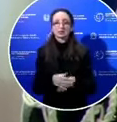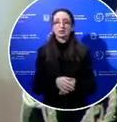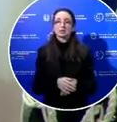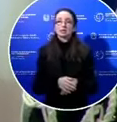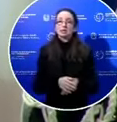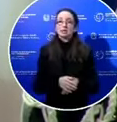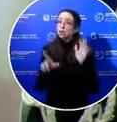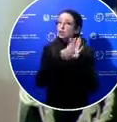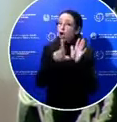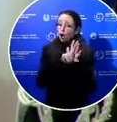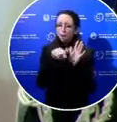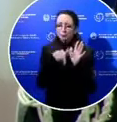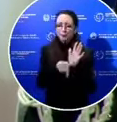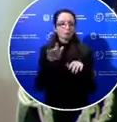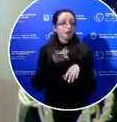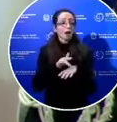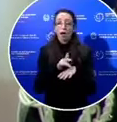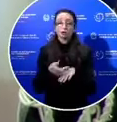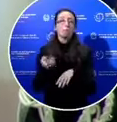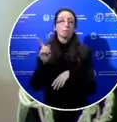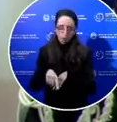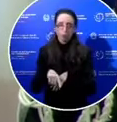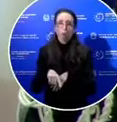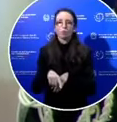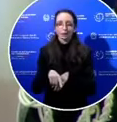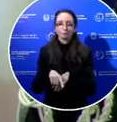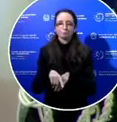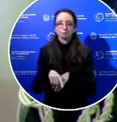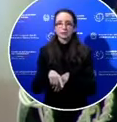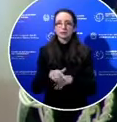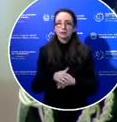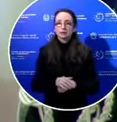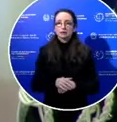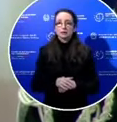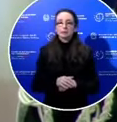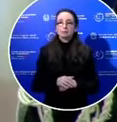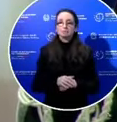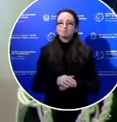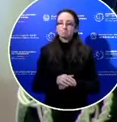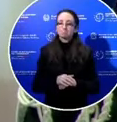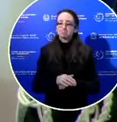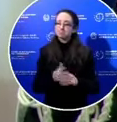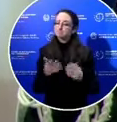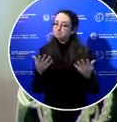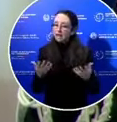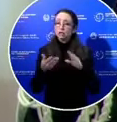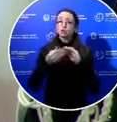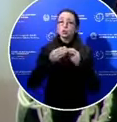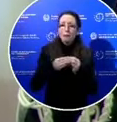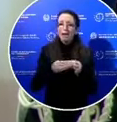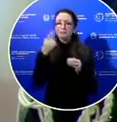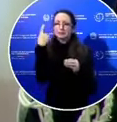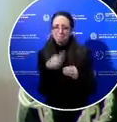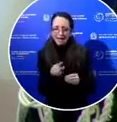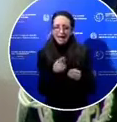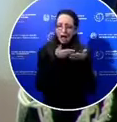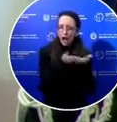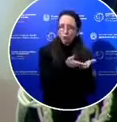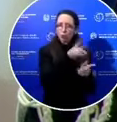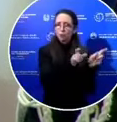norme, sono fragili i meccanismi che si prendono carico di queste persone, su cui